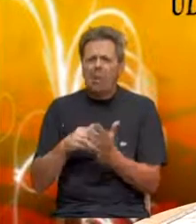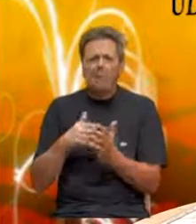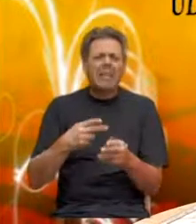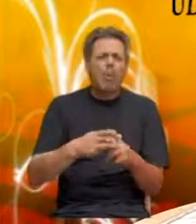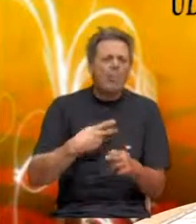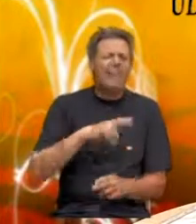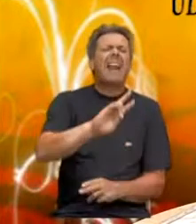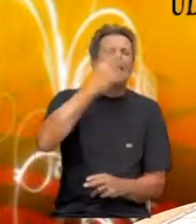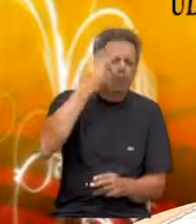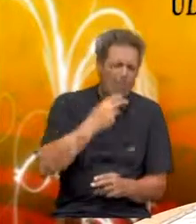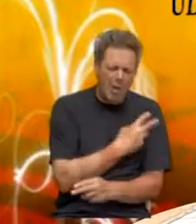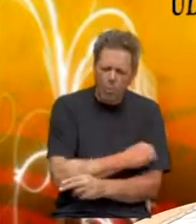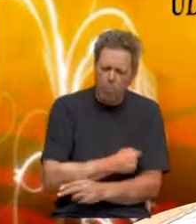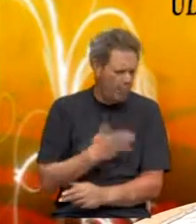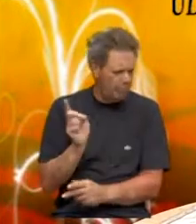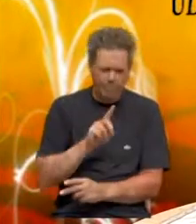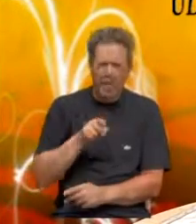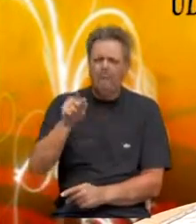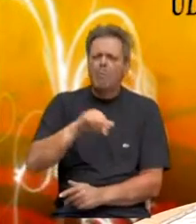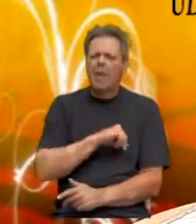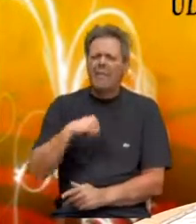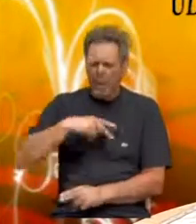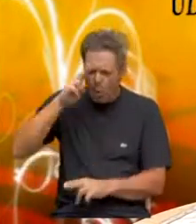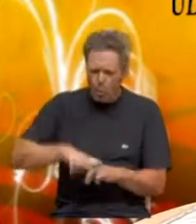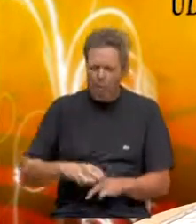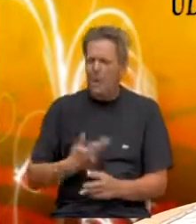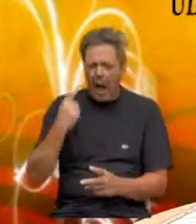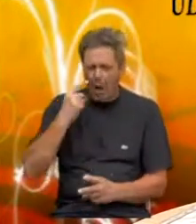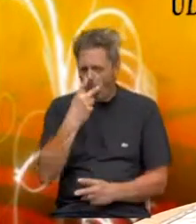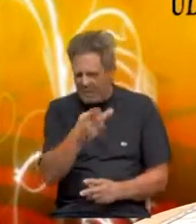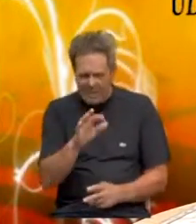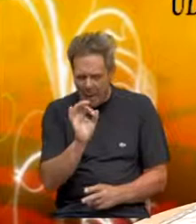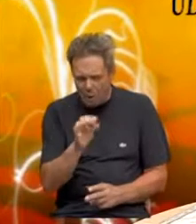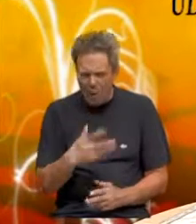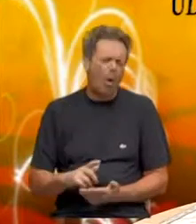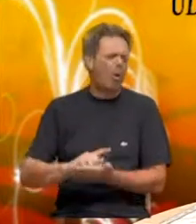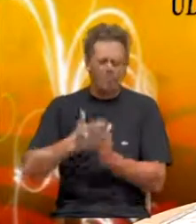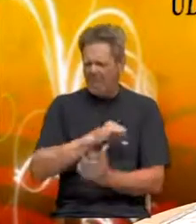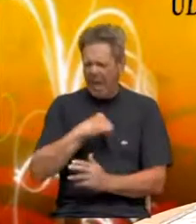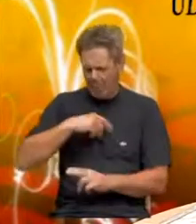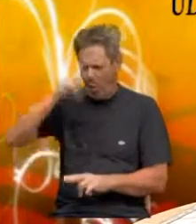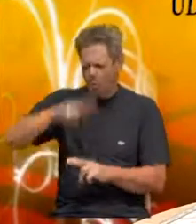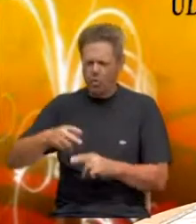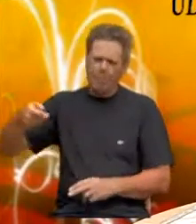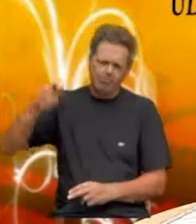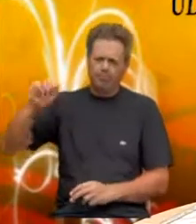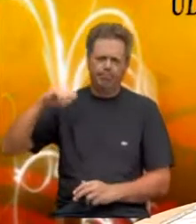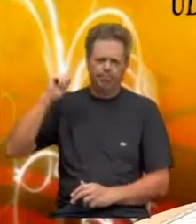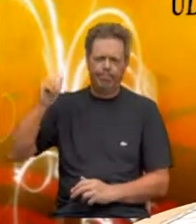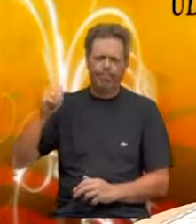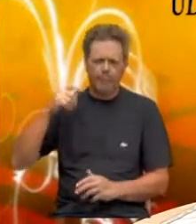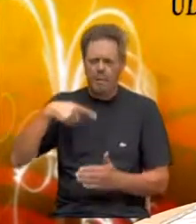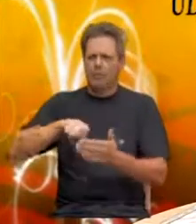bolesnika da zovem hitnu pomoć. To je na vama, odlučite, radikalni budite, odgovorni budite, ono što ste vi kazali. Bolje